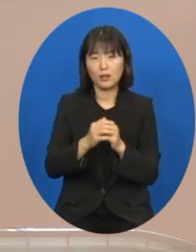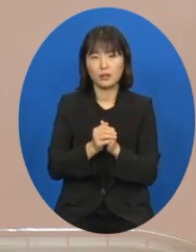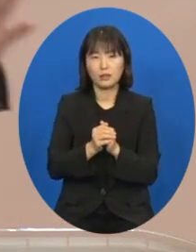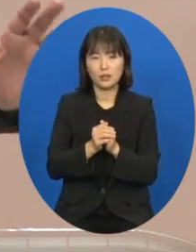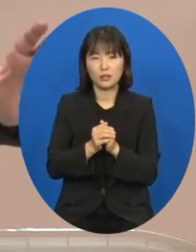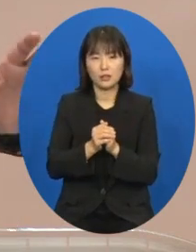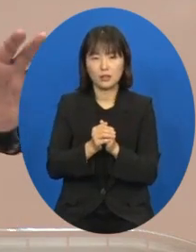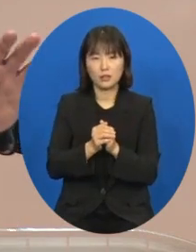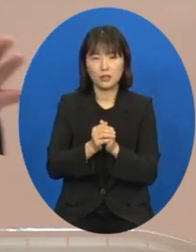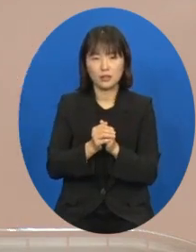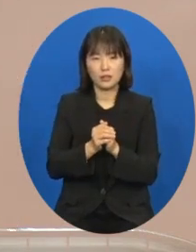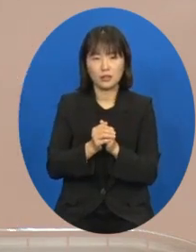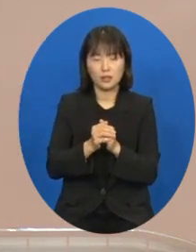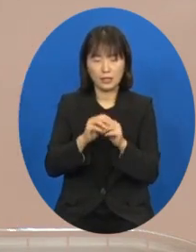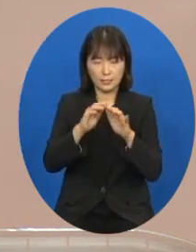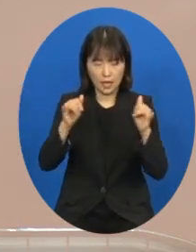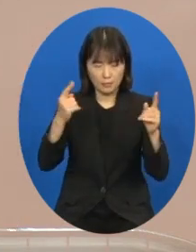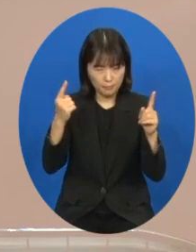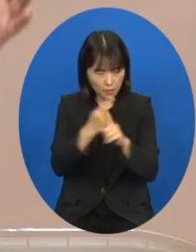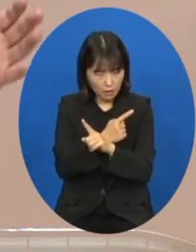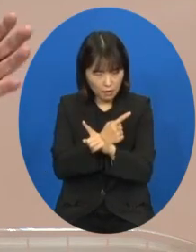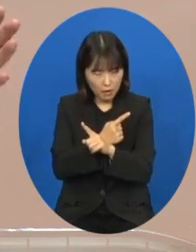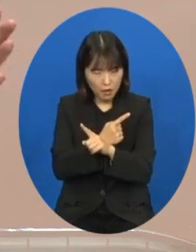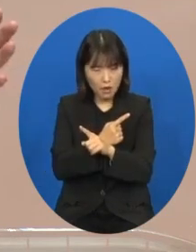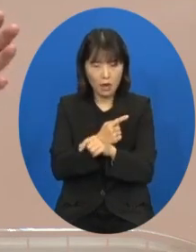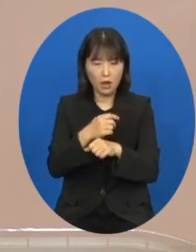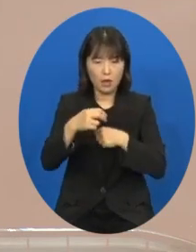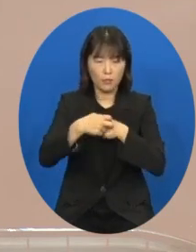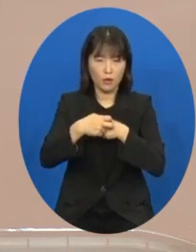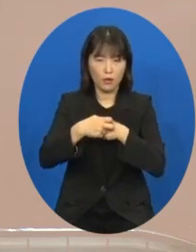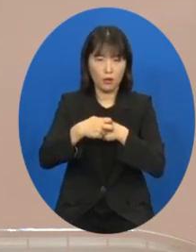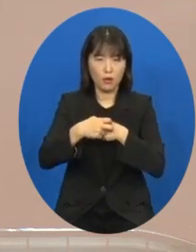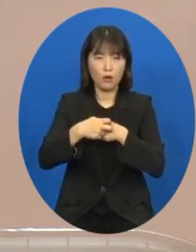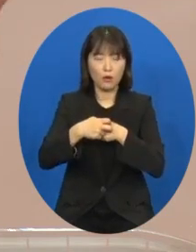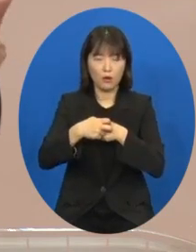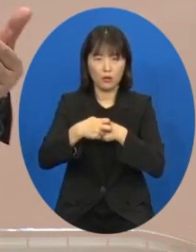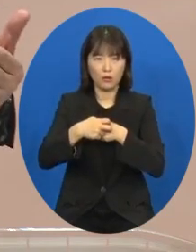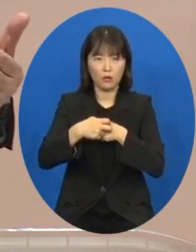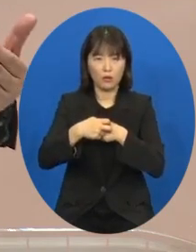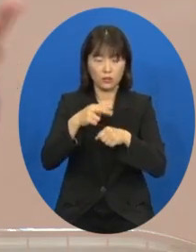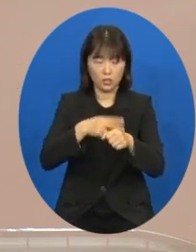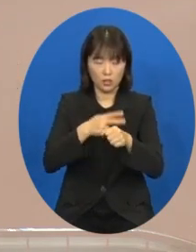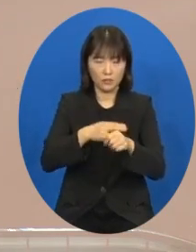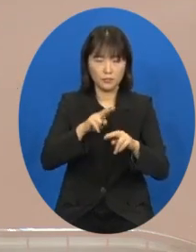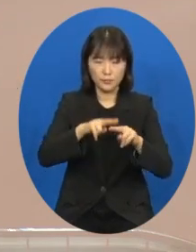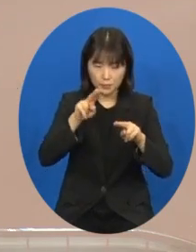재산 다 나눠주고 의사 면허증 반납하고 그리고는